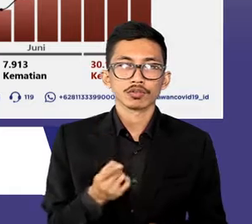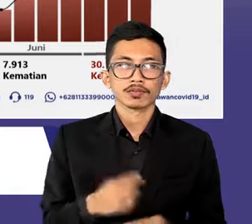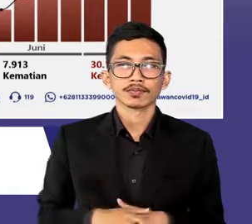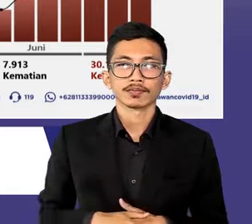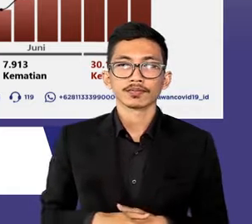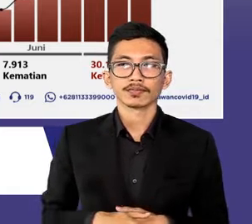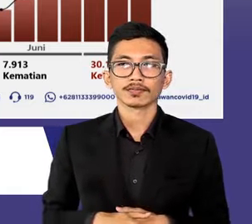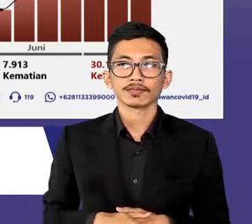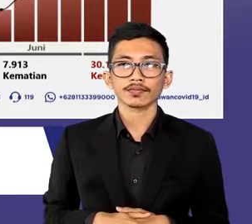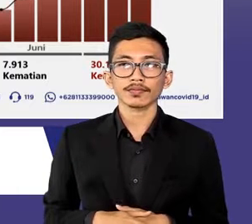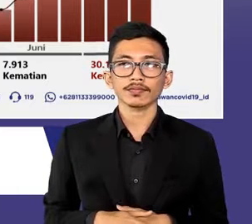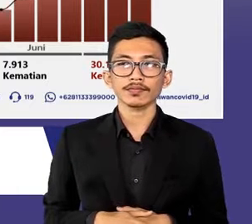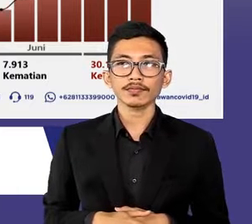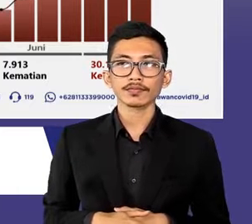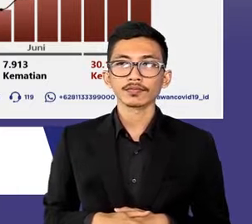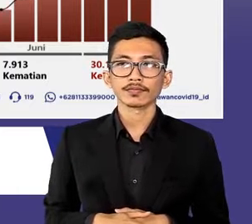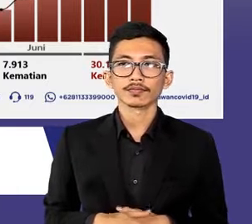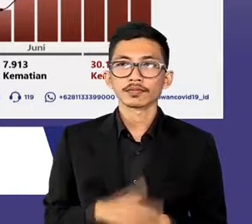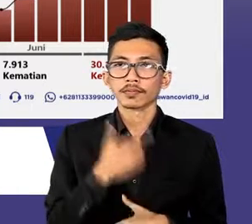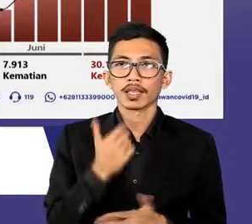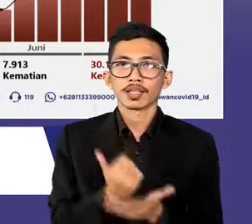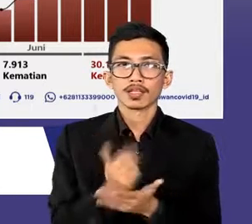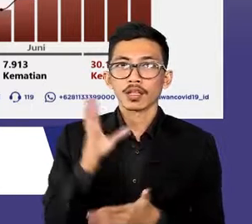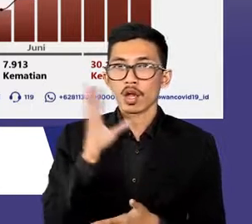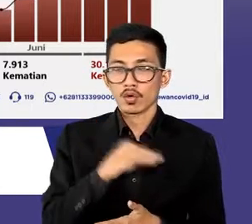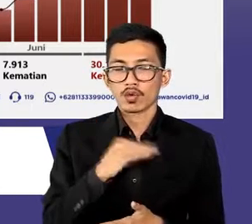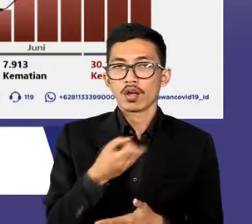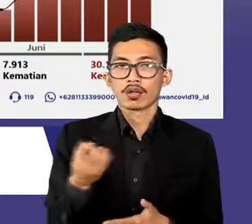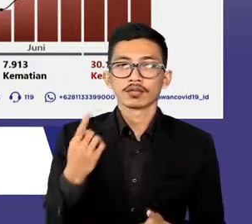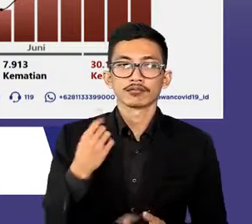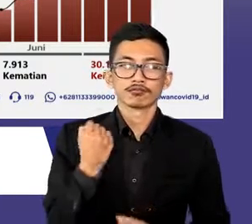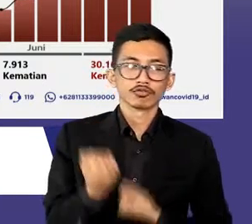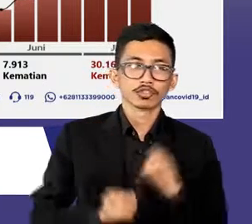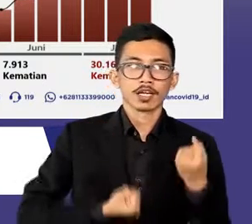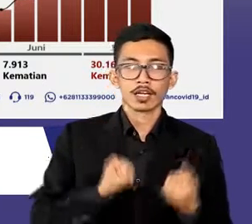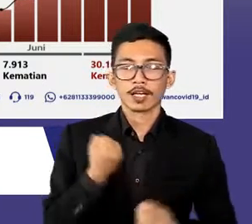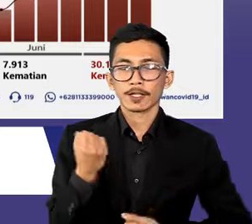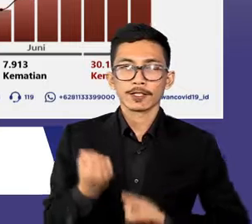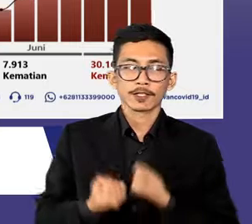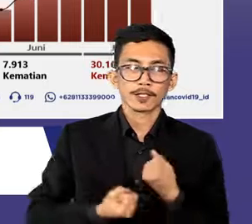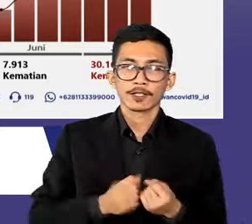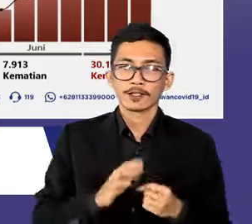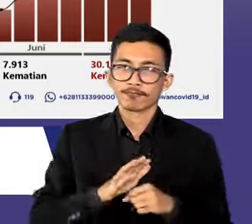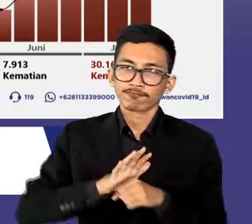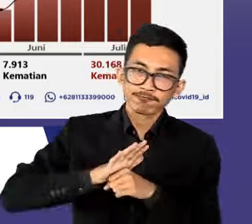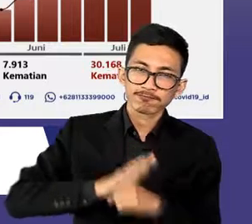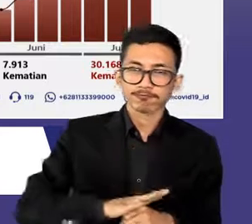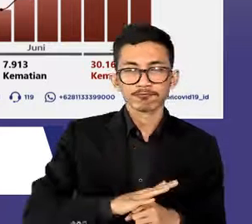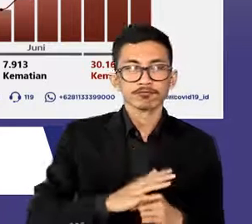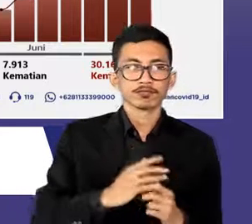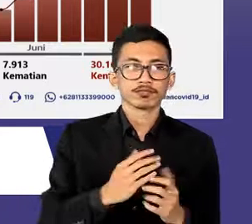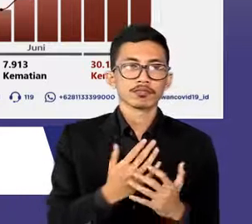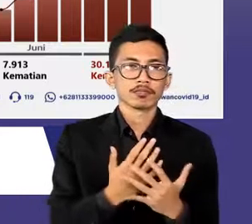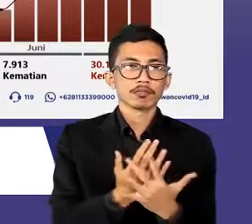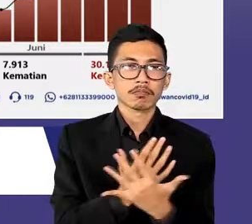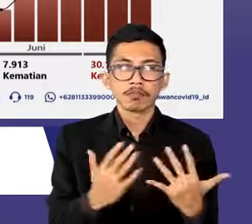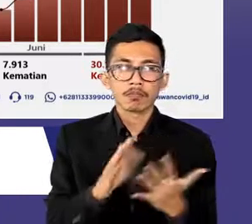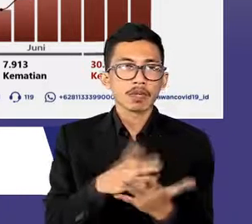itu penting dipahami bahwa kita semua dapat melakukan upaya terbaik untuk menekan angka kematian ini